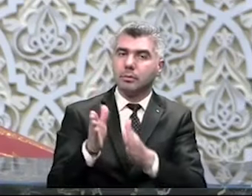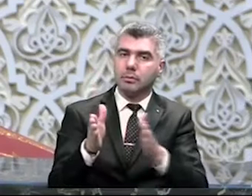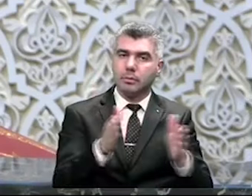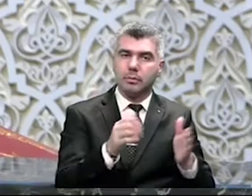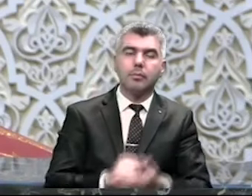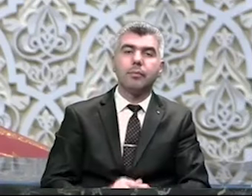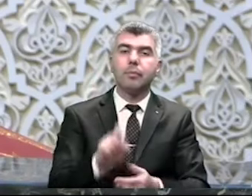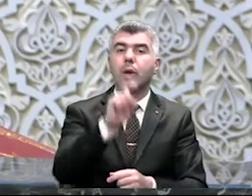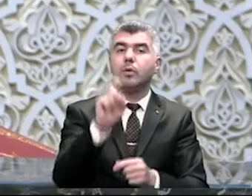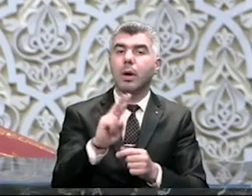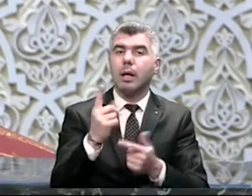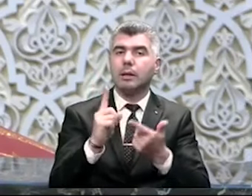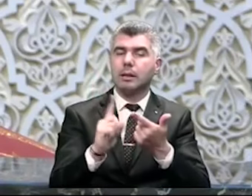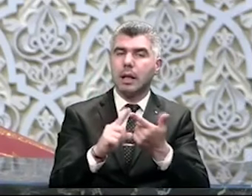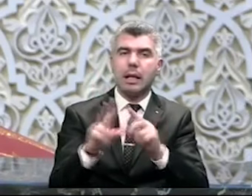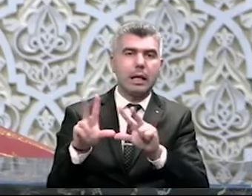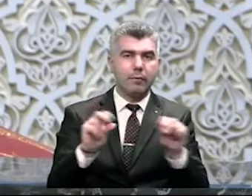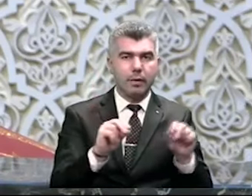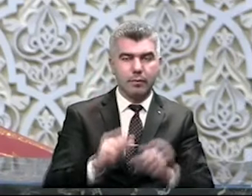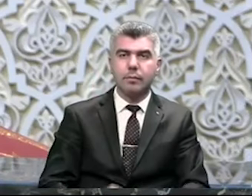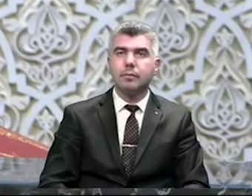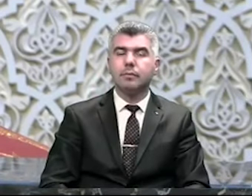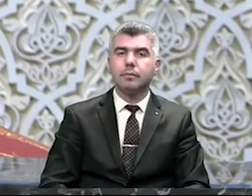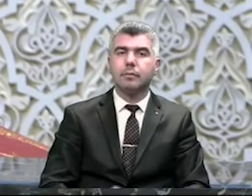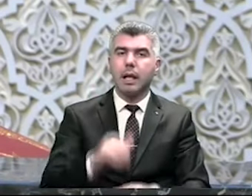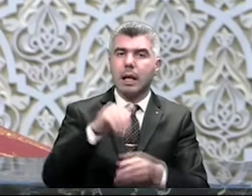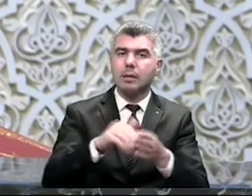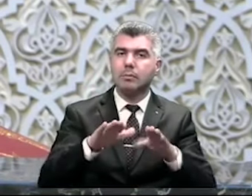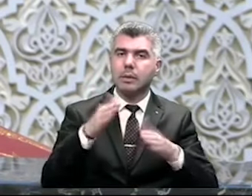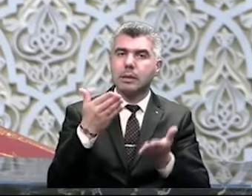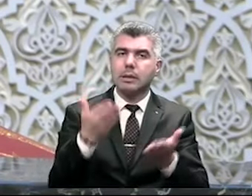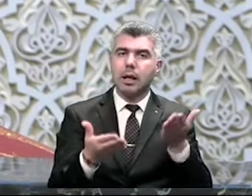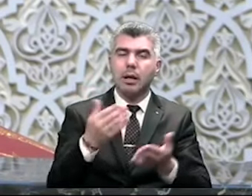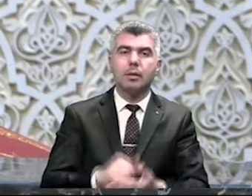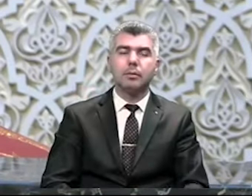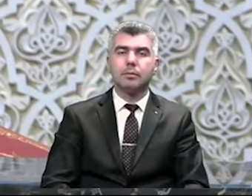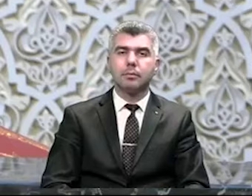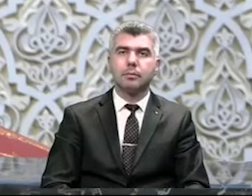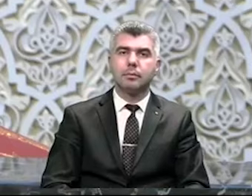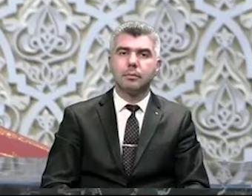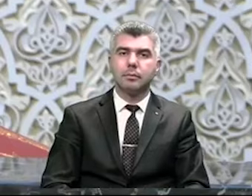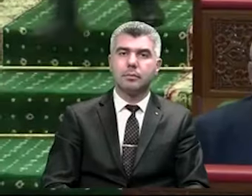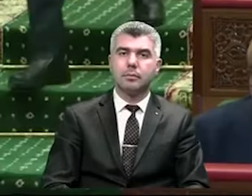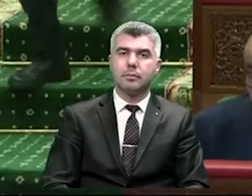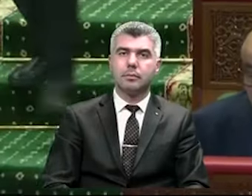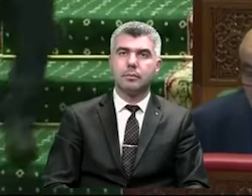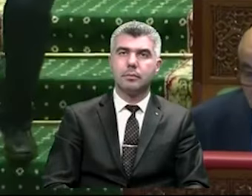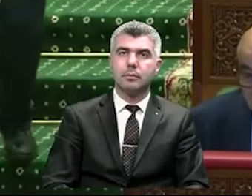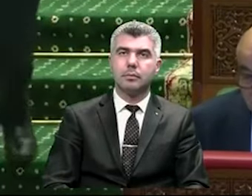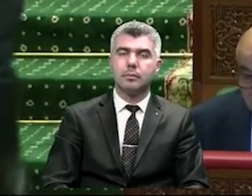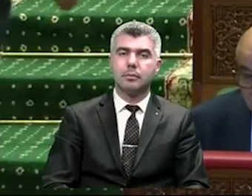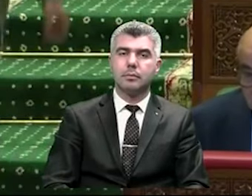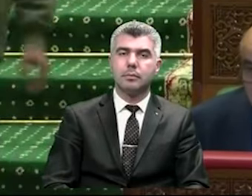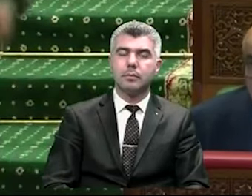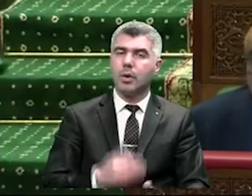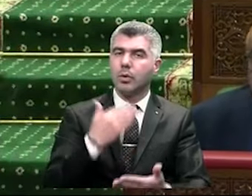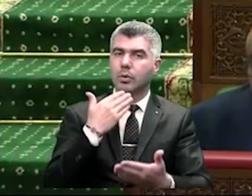السؤال الاني الثاني في نفس الموضوع الكلمه لاحد الساده مستشرين الفريق الاستقلالي تفضلوا سي صبحي بسم الله الرحم ال